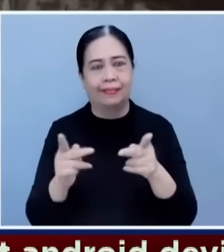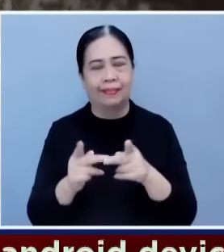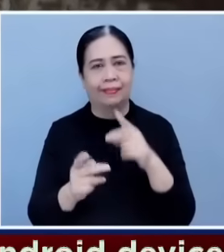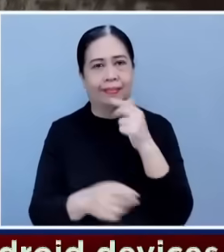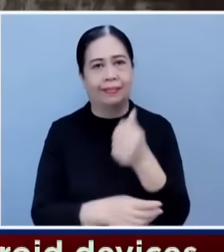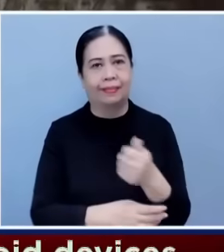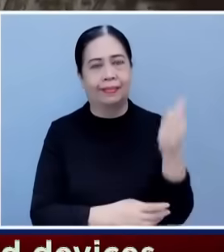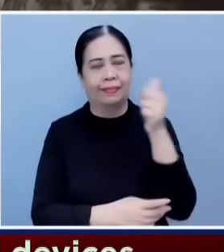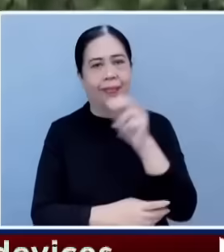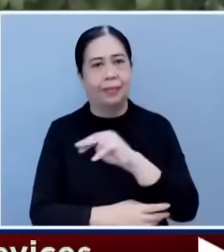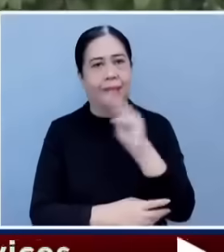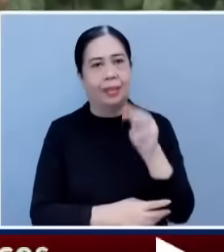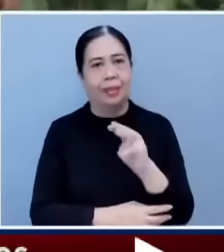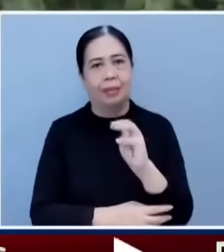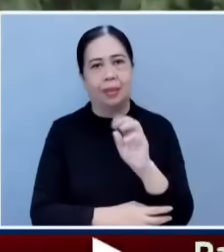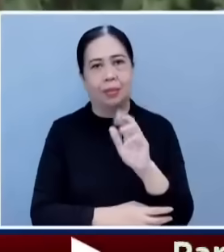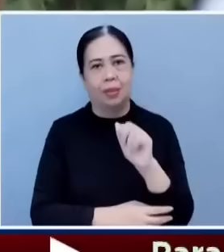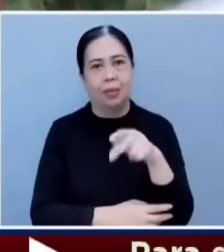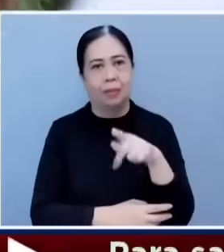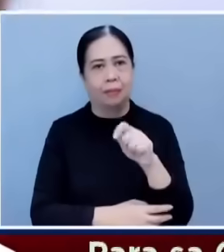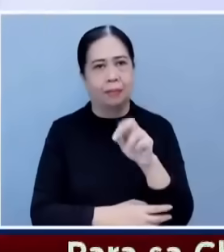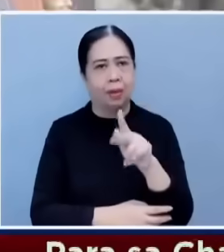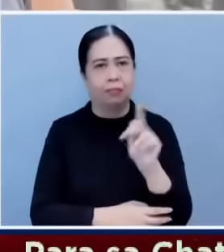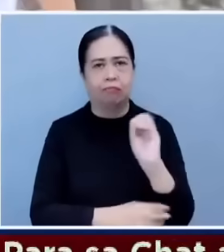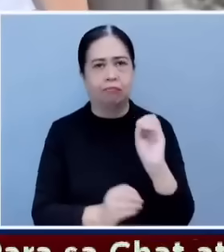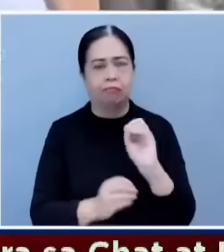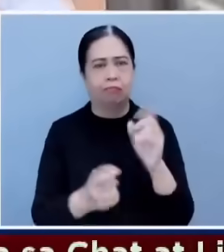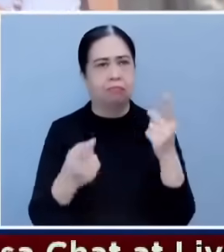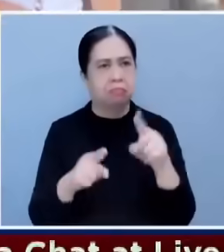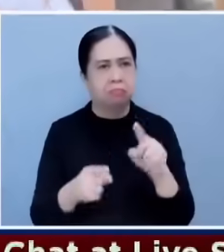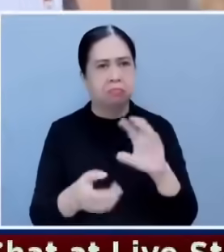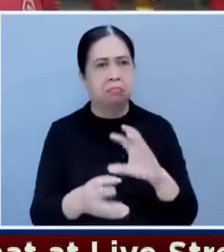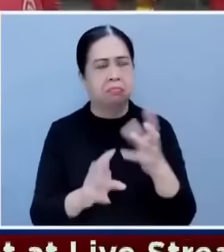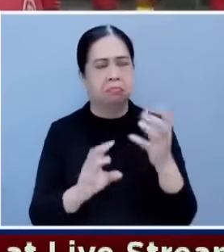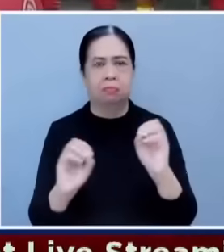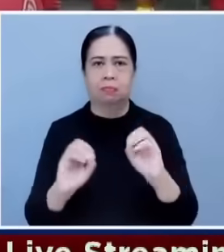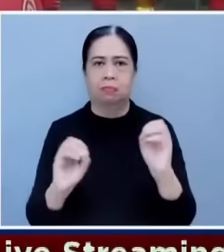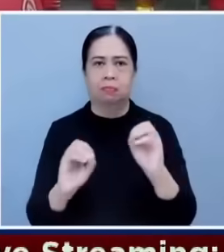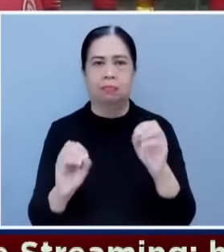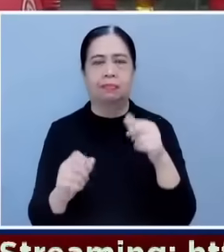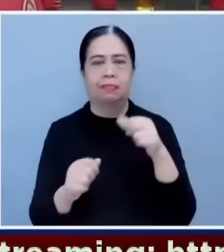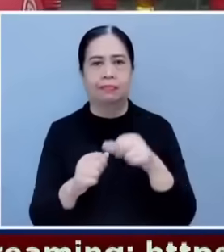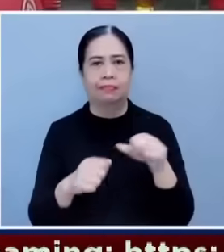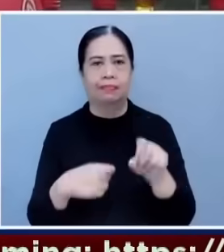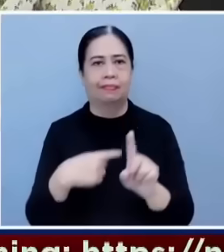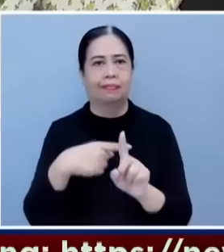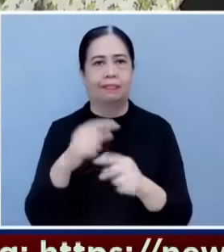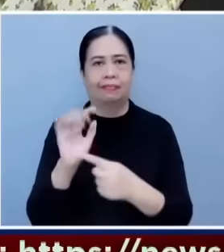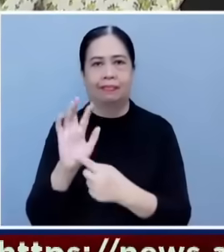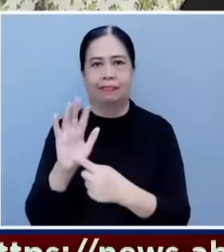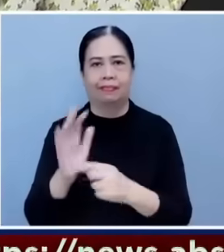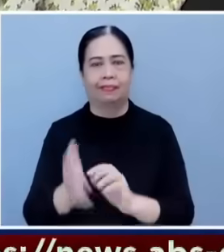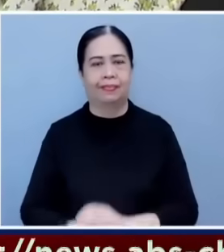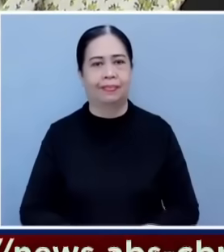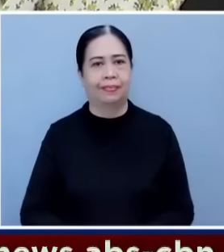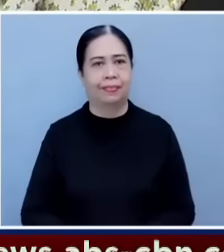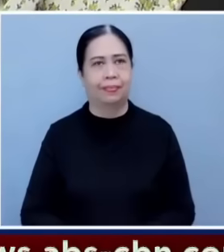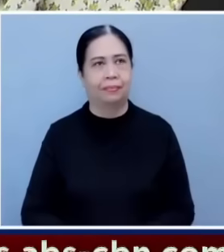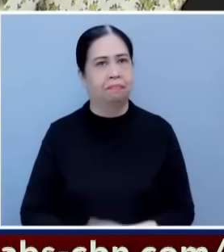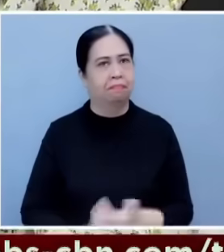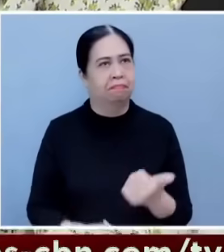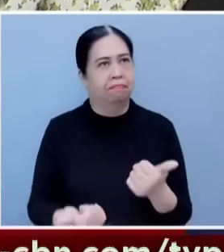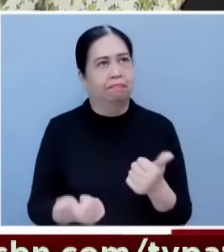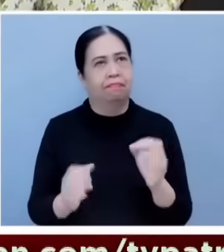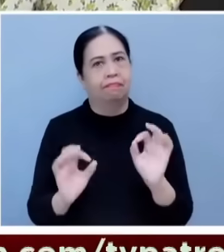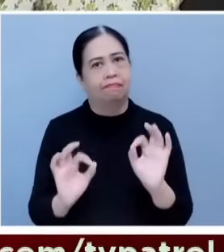ng Manila Memorial Park, wala namang naitala na untoward incident sa paggunita ng undas. So far naman sir, ano pa